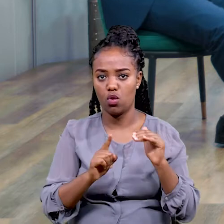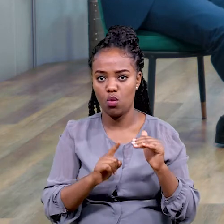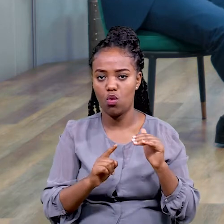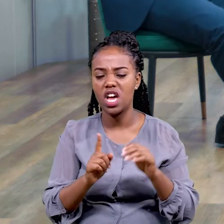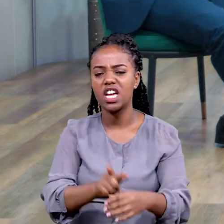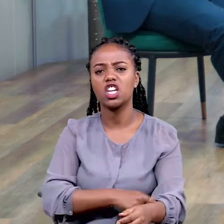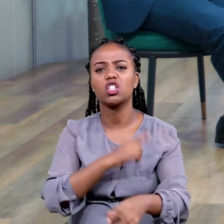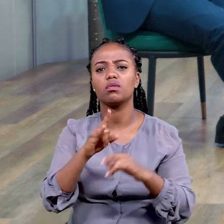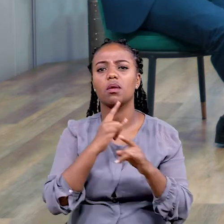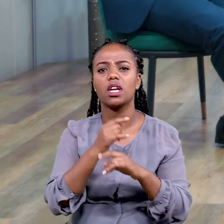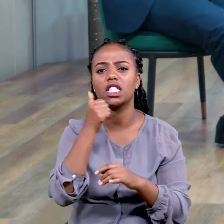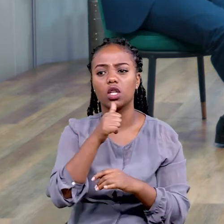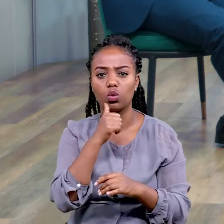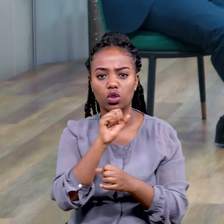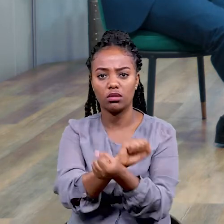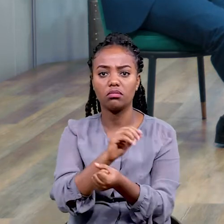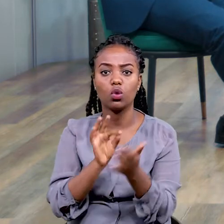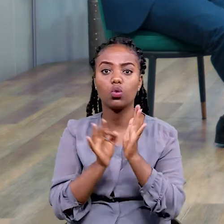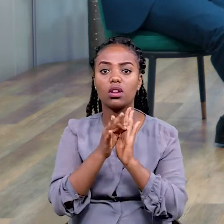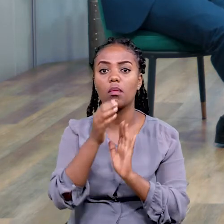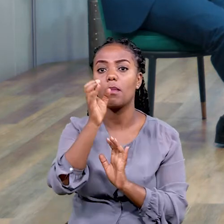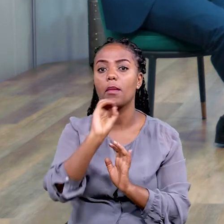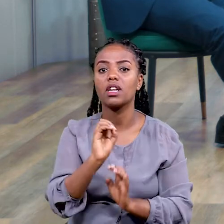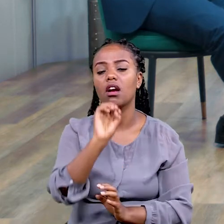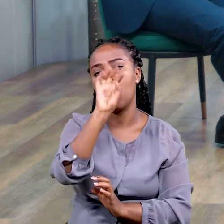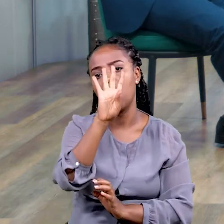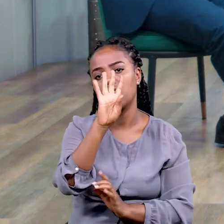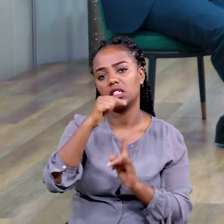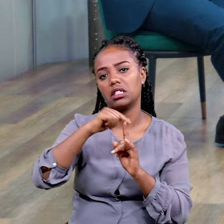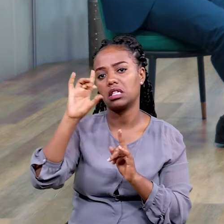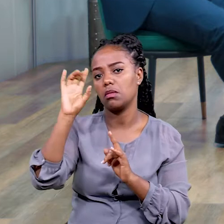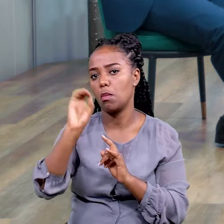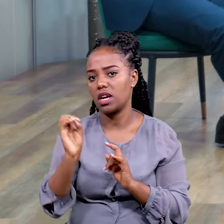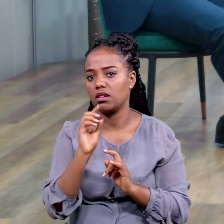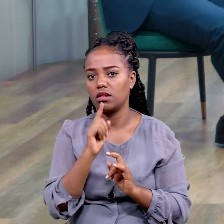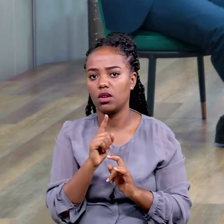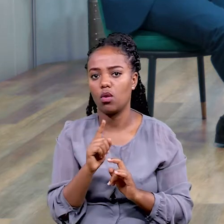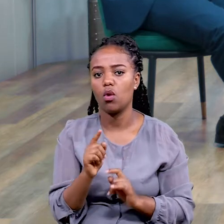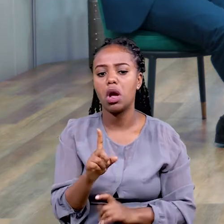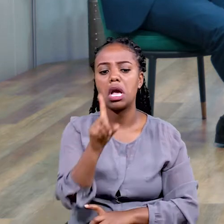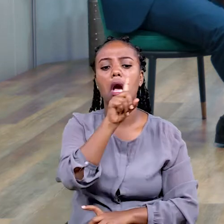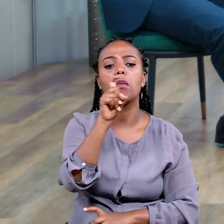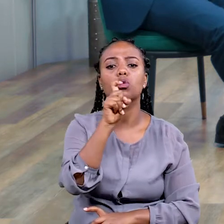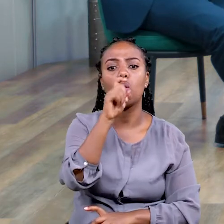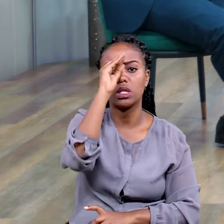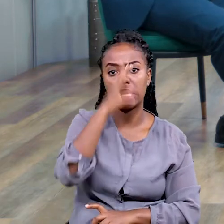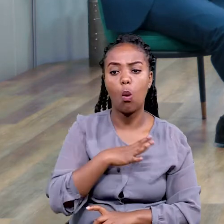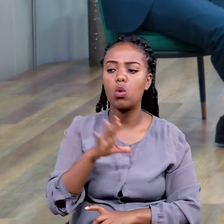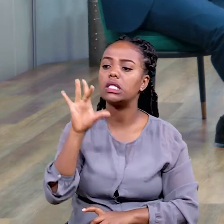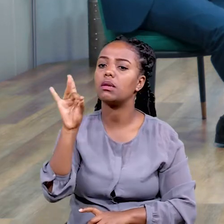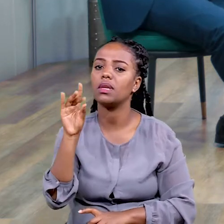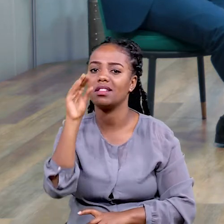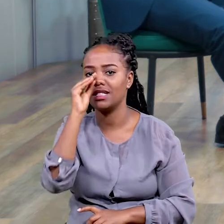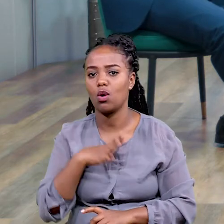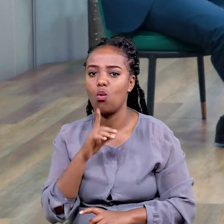ረጅም ዘመን የሴቶች የታራሚዎች ቁጥር በፐርሰንት ከአራት እስከ ስምንት አካባቢ ነው። ከመቶ ሰው አንድ ስምንቱ ነው ሴት። ሴቶች ብዙ